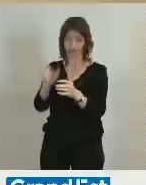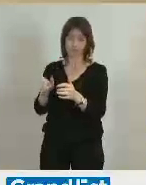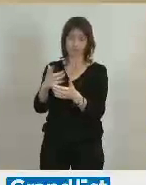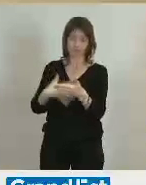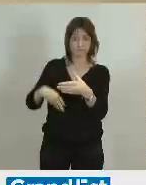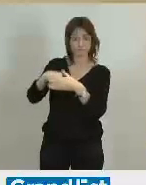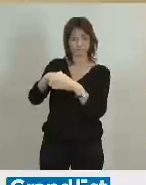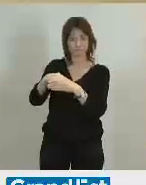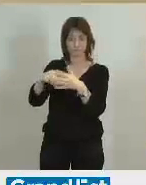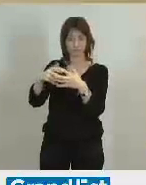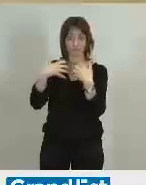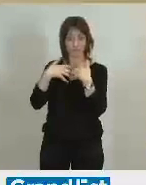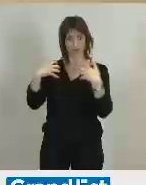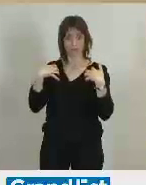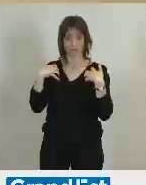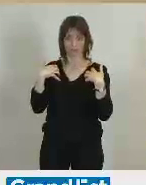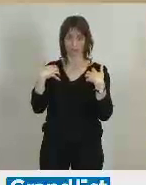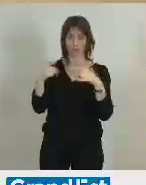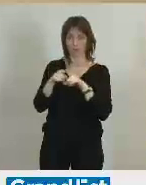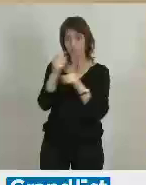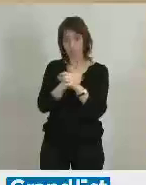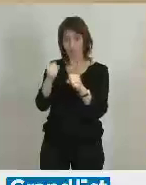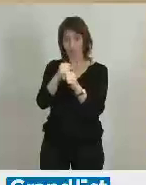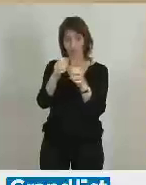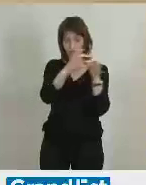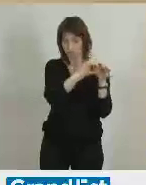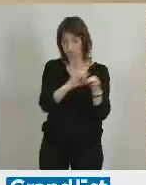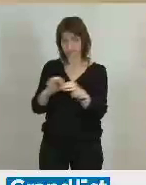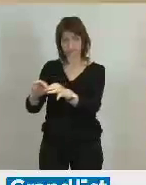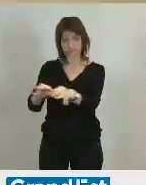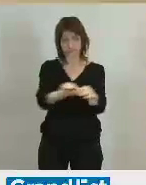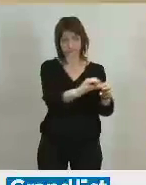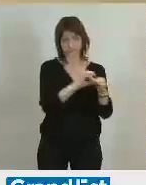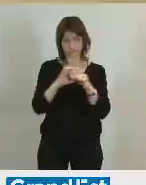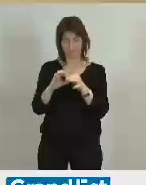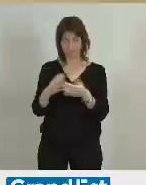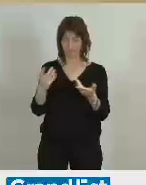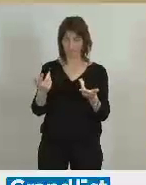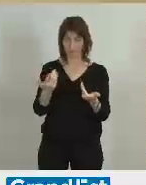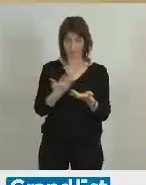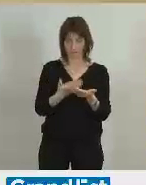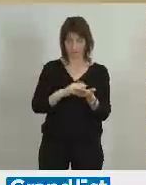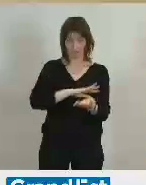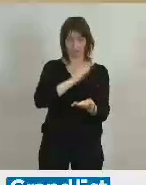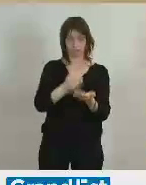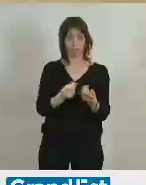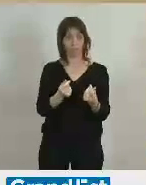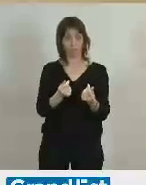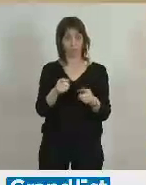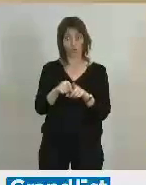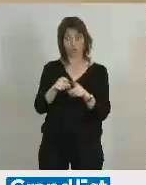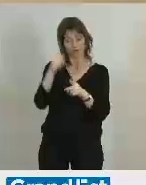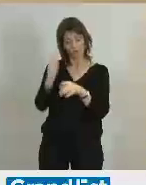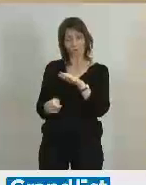volonté de créer de nouvelles synergies entre les disciplines. J'ai parlé territoire car ce fonds sera aussi un outil politique de confortation ou d'implantation de grands équipements